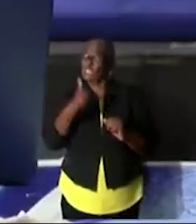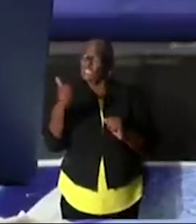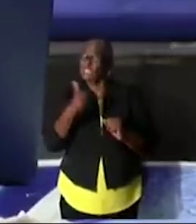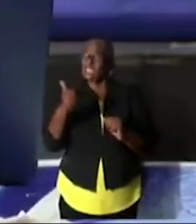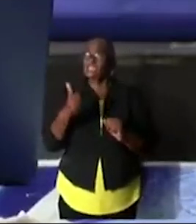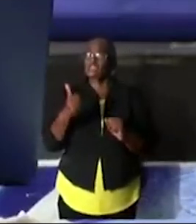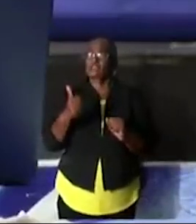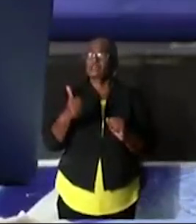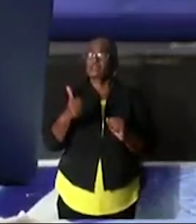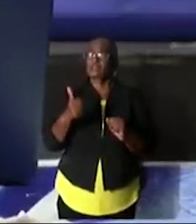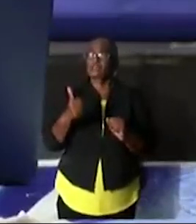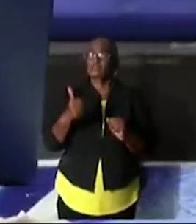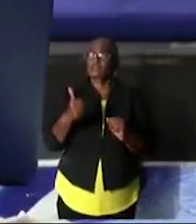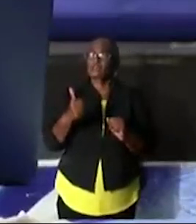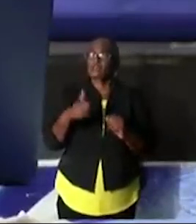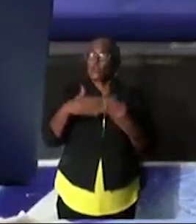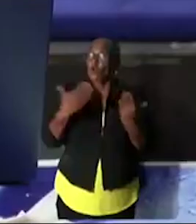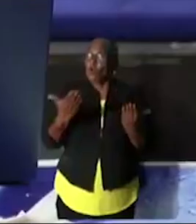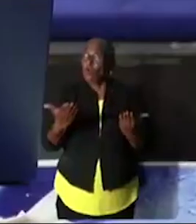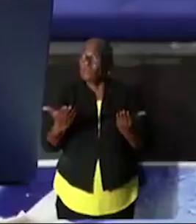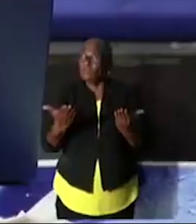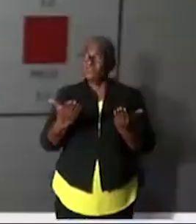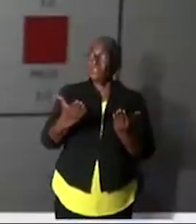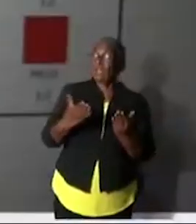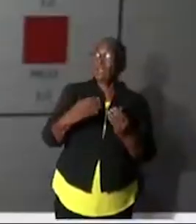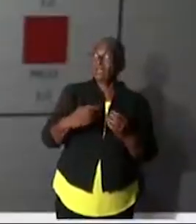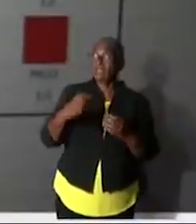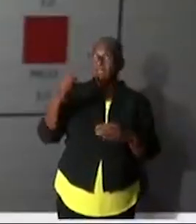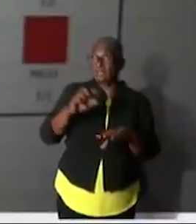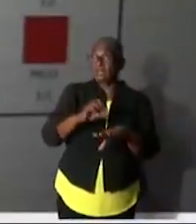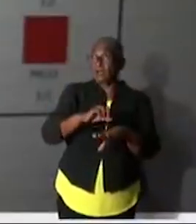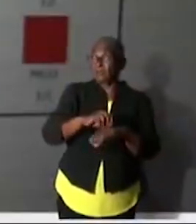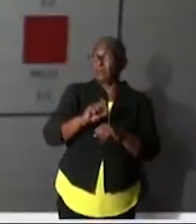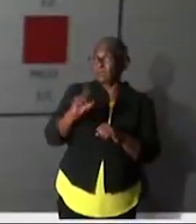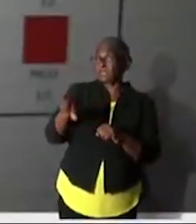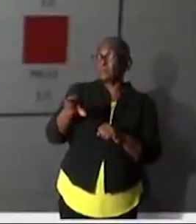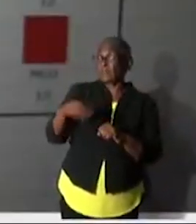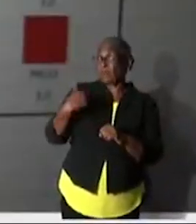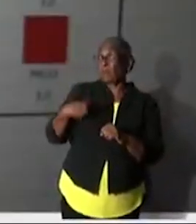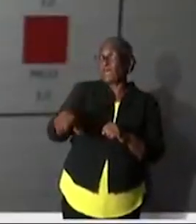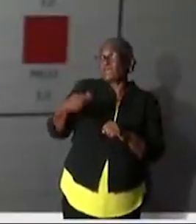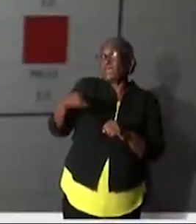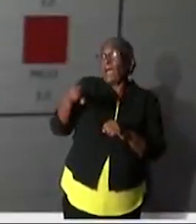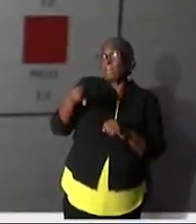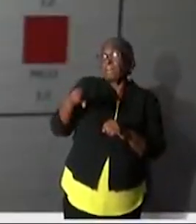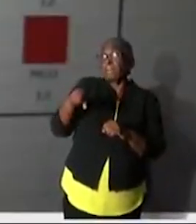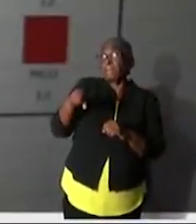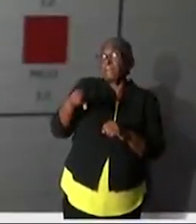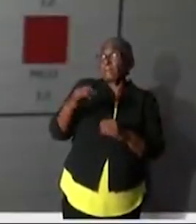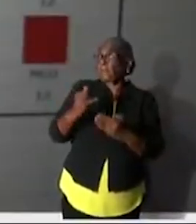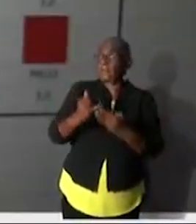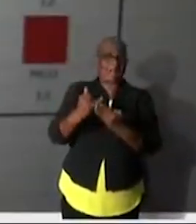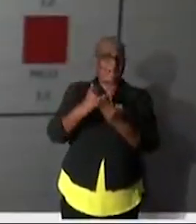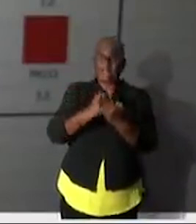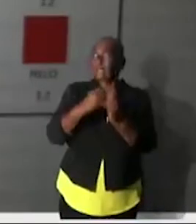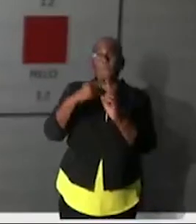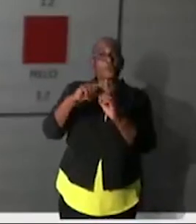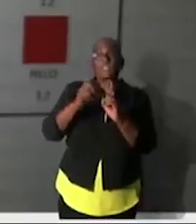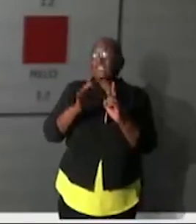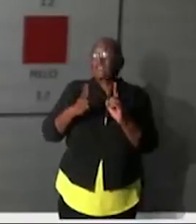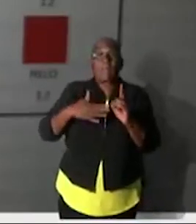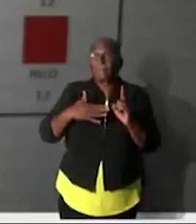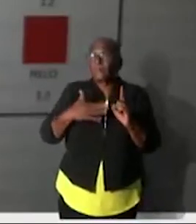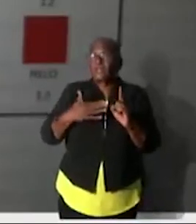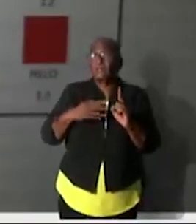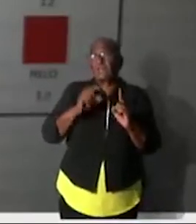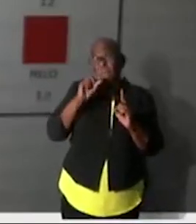66. Er zijn nog actieve cases daar. Dus we hebben de laatste dagen wel geen positieve gehad. We moeten